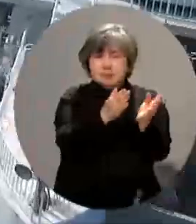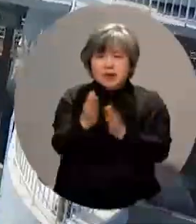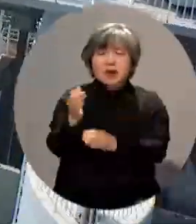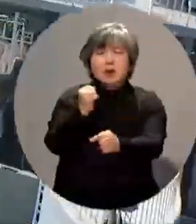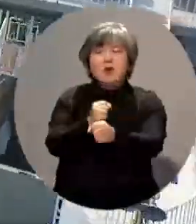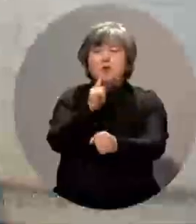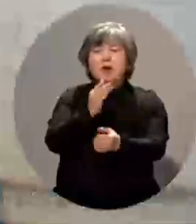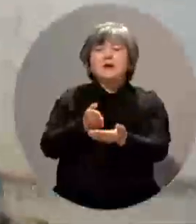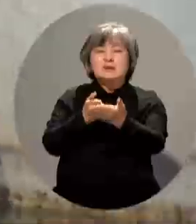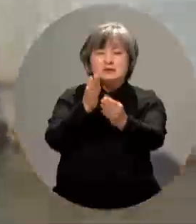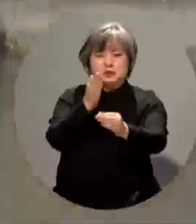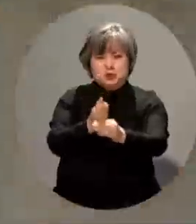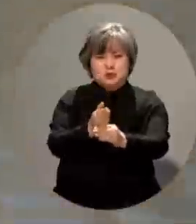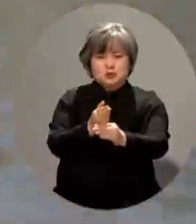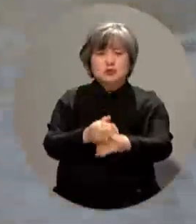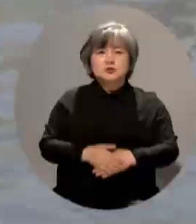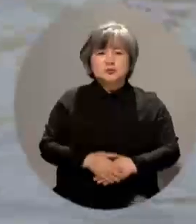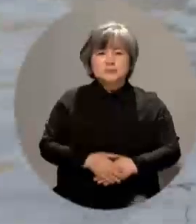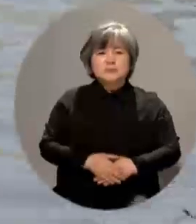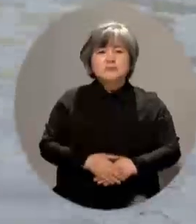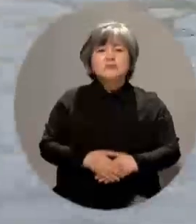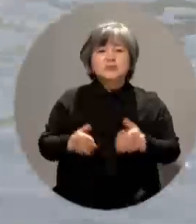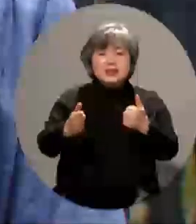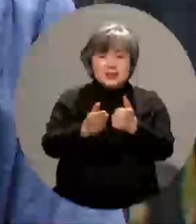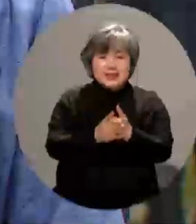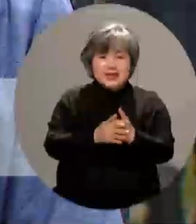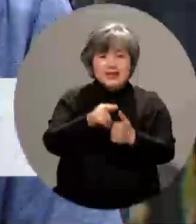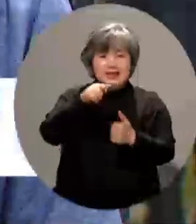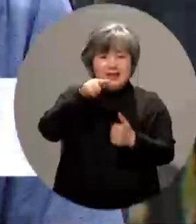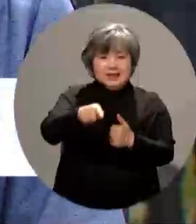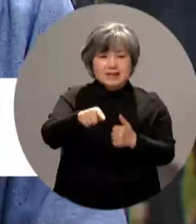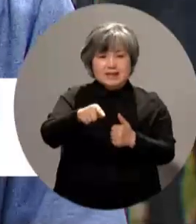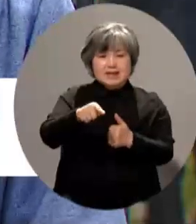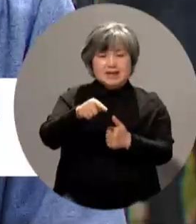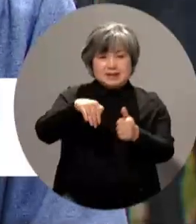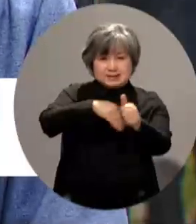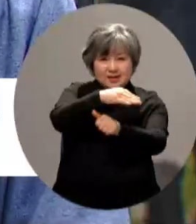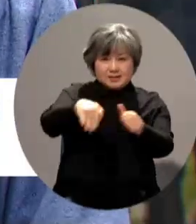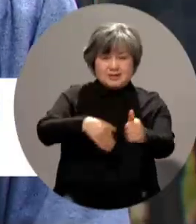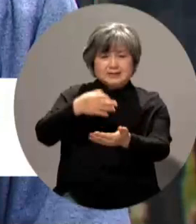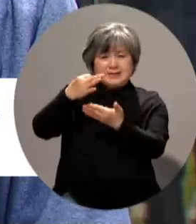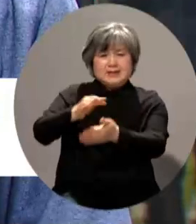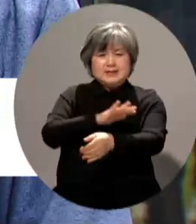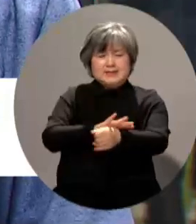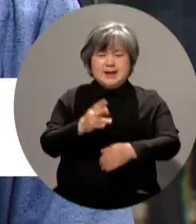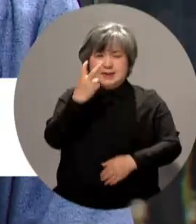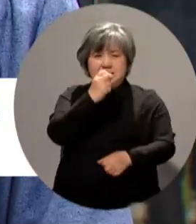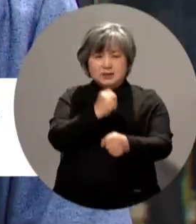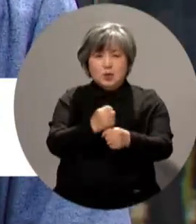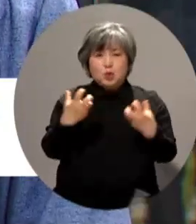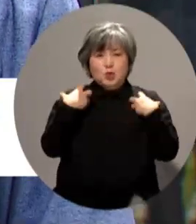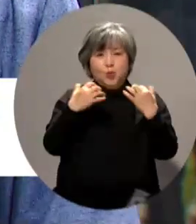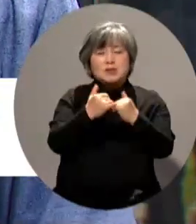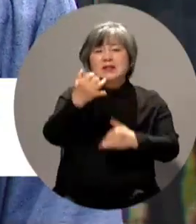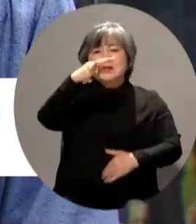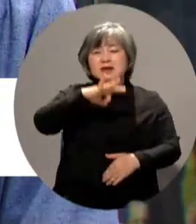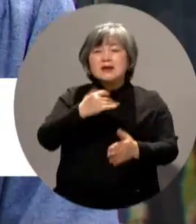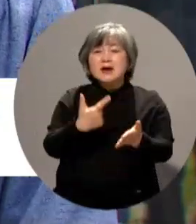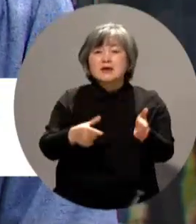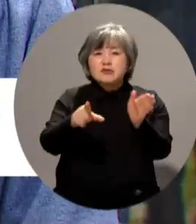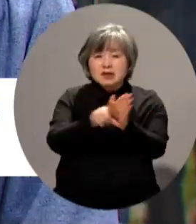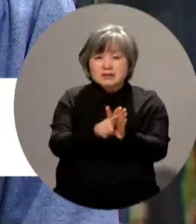한다고 주장하고 있습니다. 생태적인 자산을 잘 지키고 도민들의 이익을 극대화할 수 있는